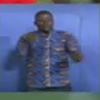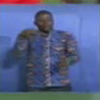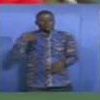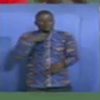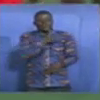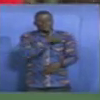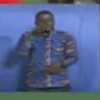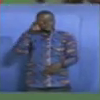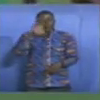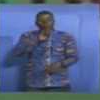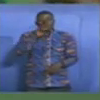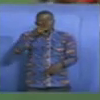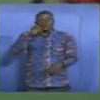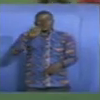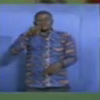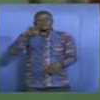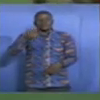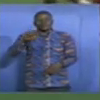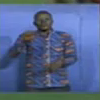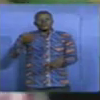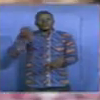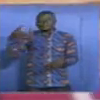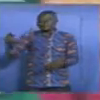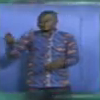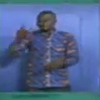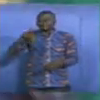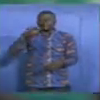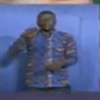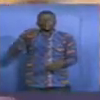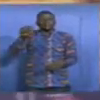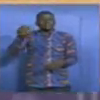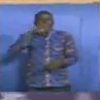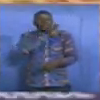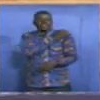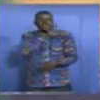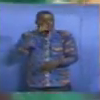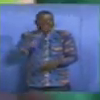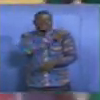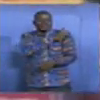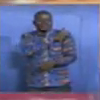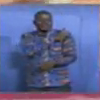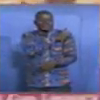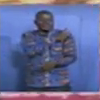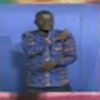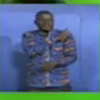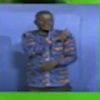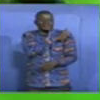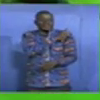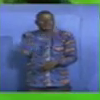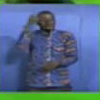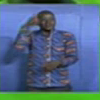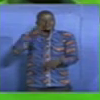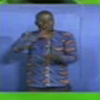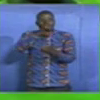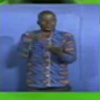droite, Patrice Malo. Charles Caboré et Blassi Touré sont les patrons du milieu de